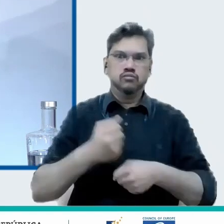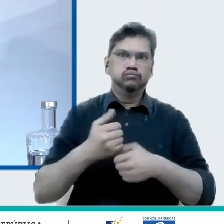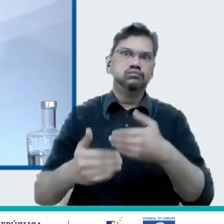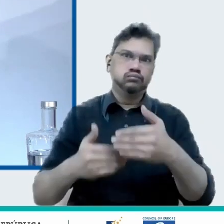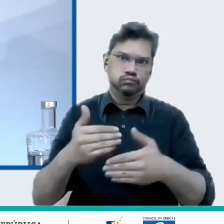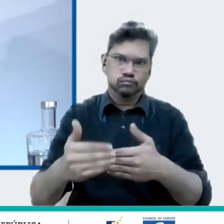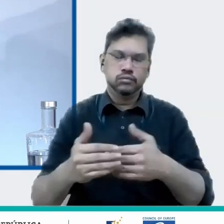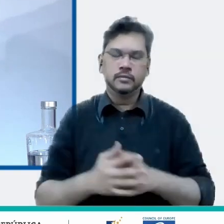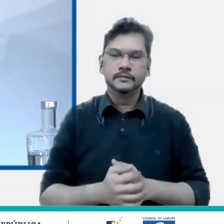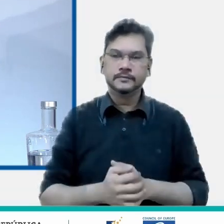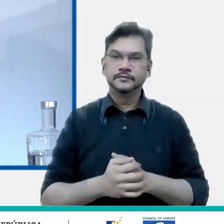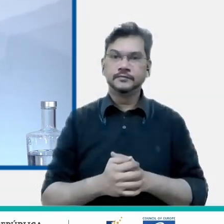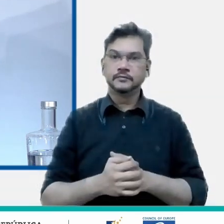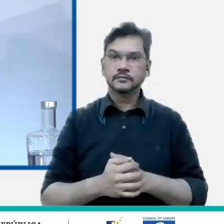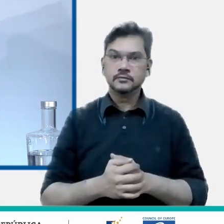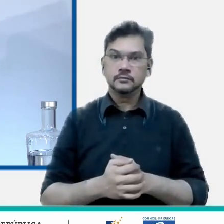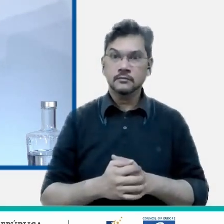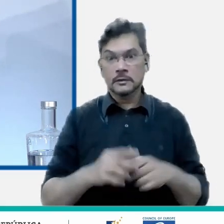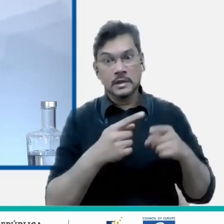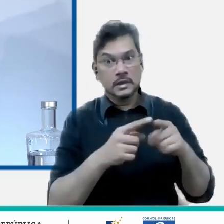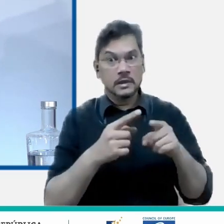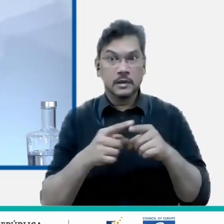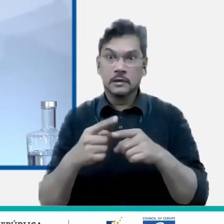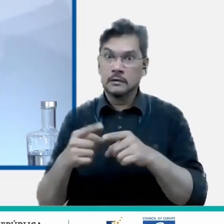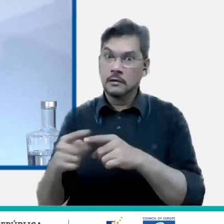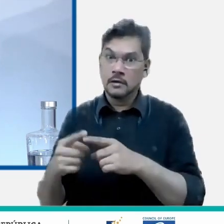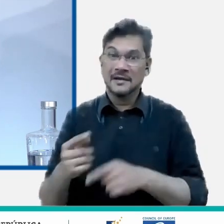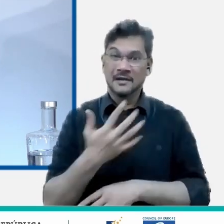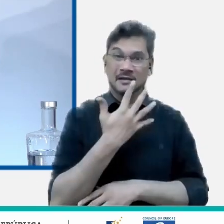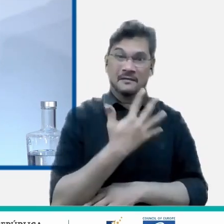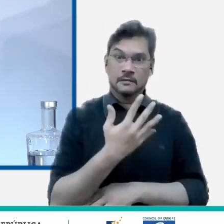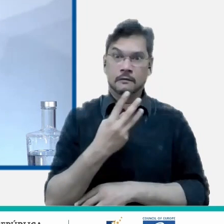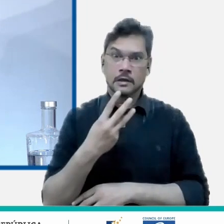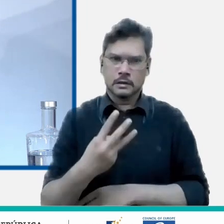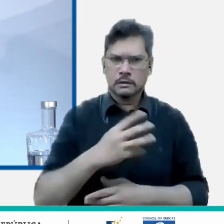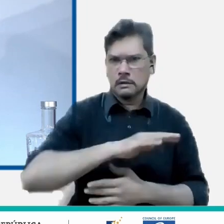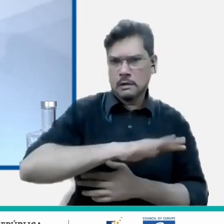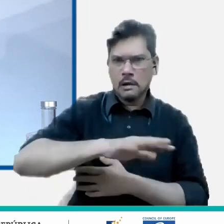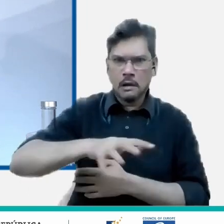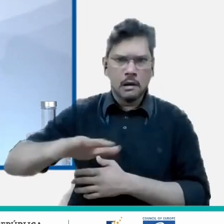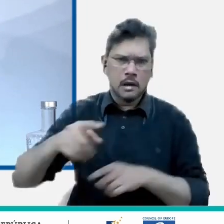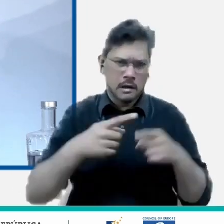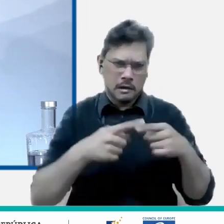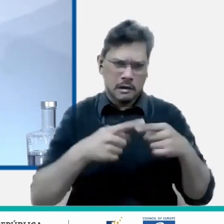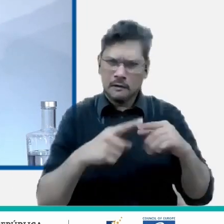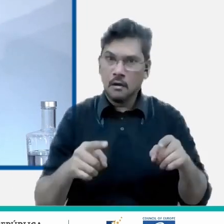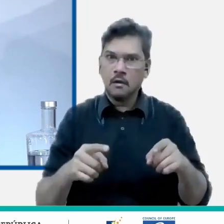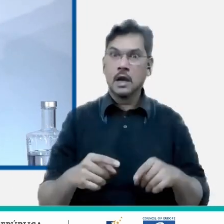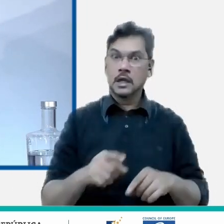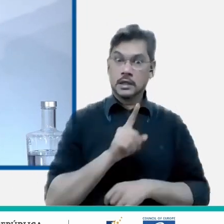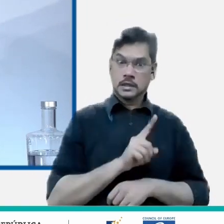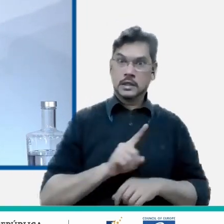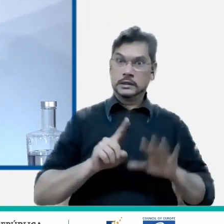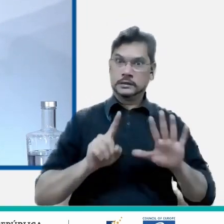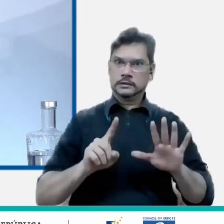с учетом последствий COVID, преодоления COVID, там результаты достаточно высокие. И на двух примерах я хотел остановиться.